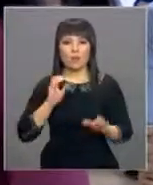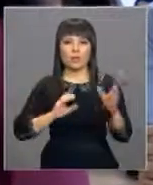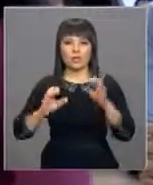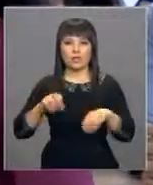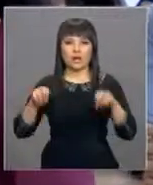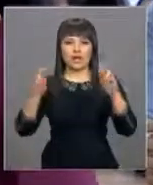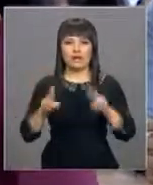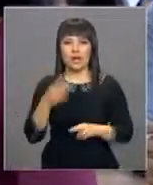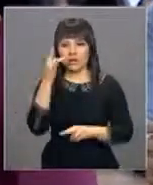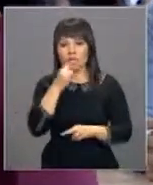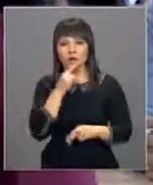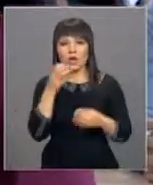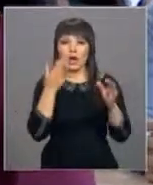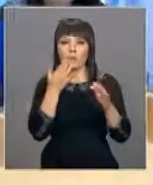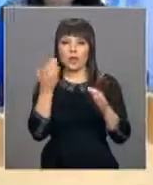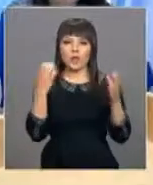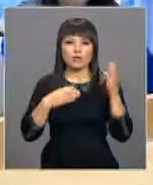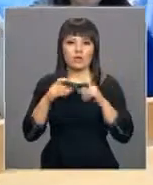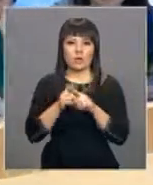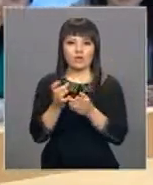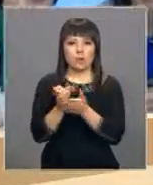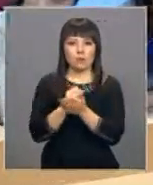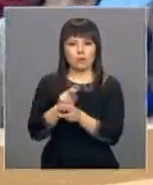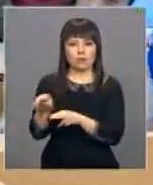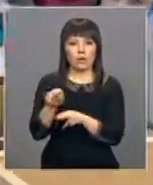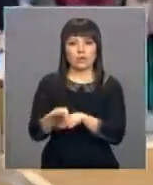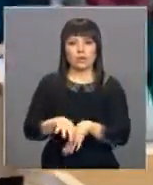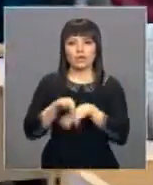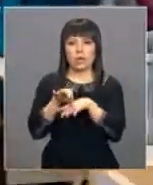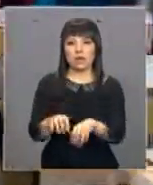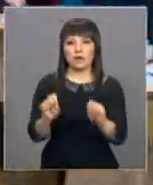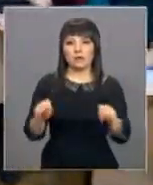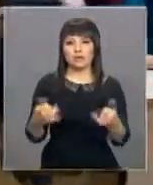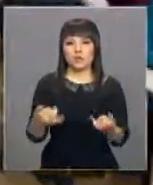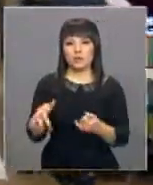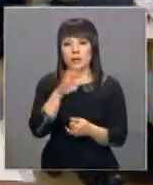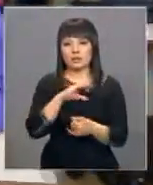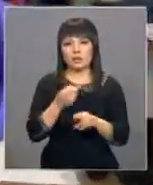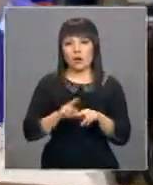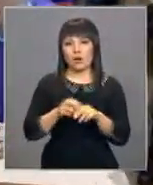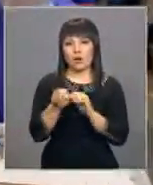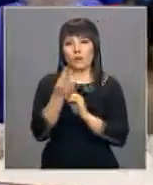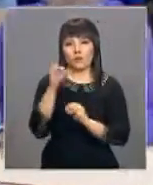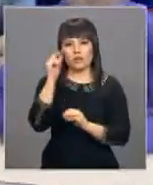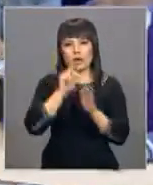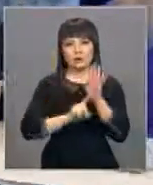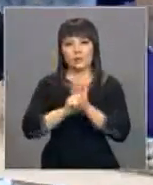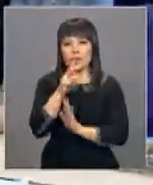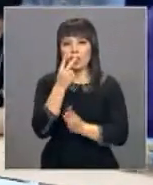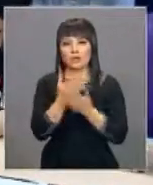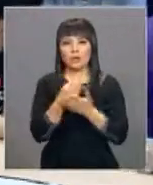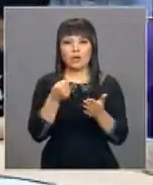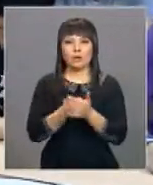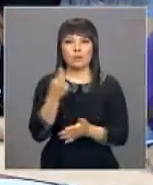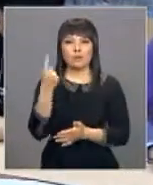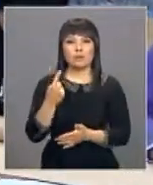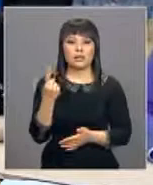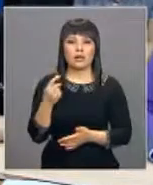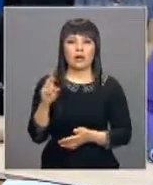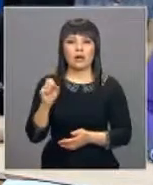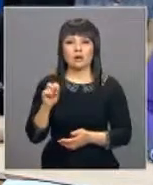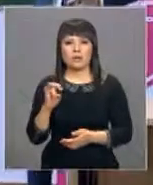ұлттық университетінің базасында өтеді. Қалған 6 айын стипендиаттар шетелде оқиды. Айта кетейік, 13 сәуірден бастап 1 қазанға